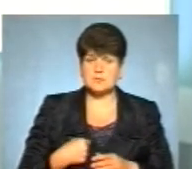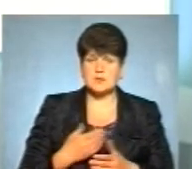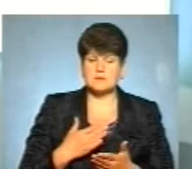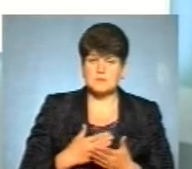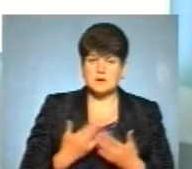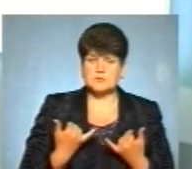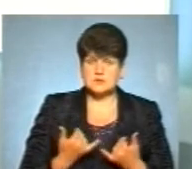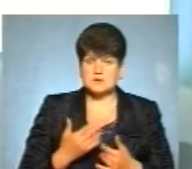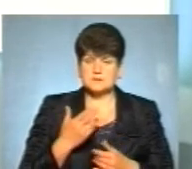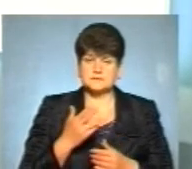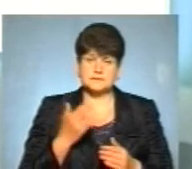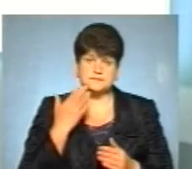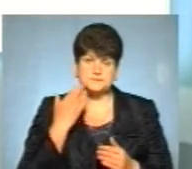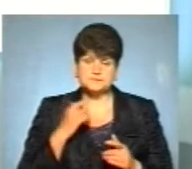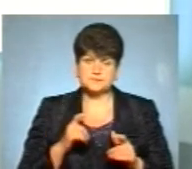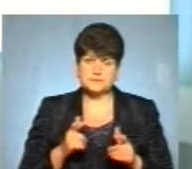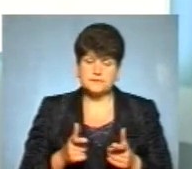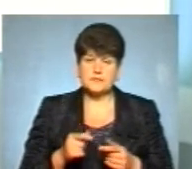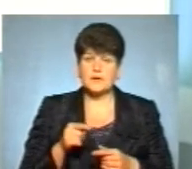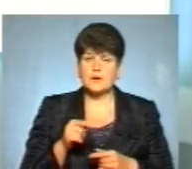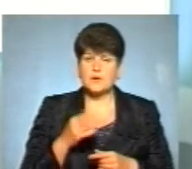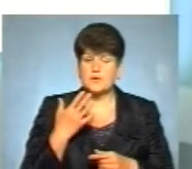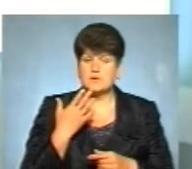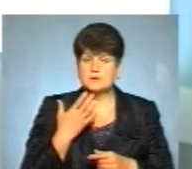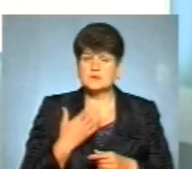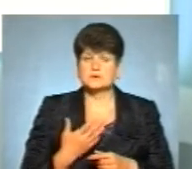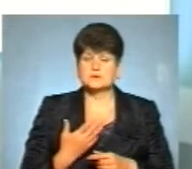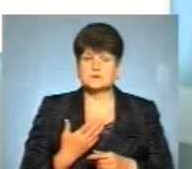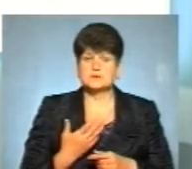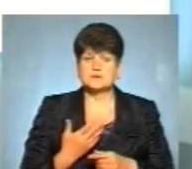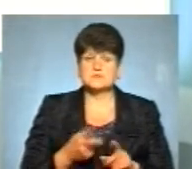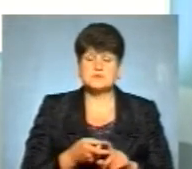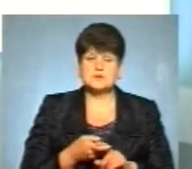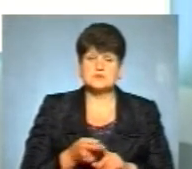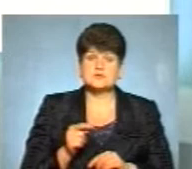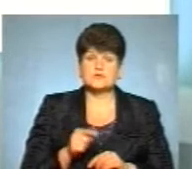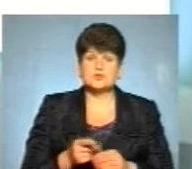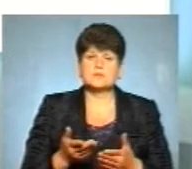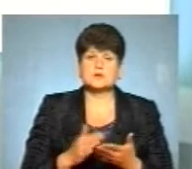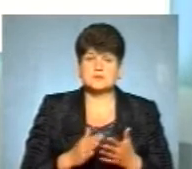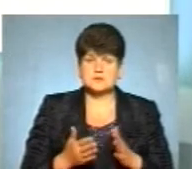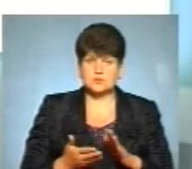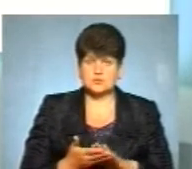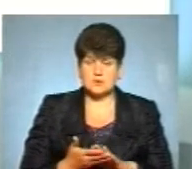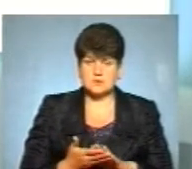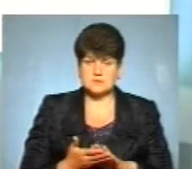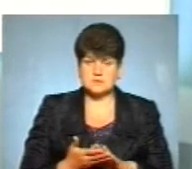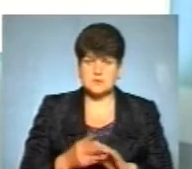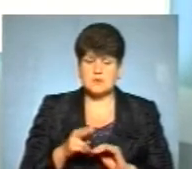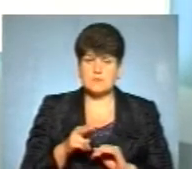зараз адаптивний карантин. Це такий карантин, що в залежності від того, яка епідситуація